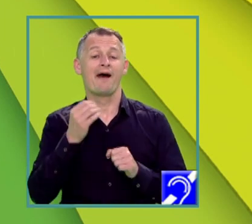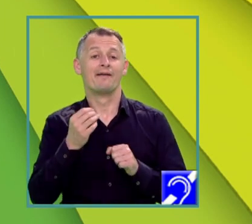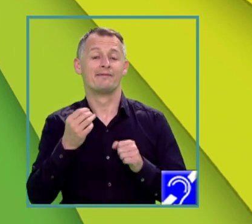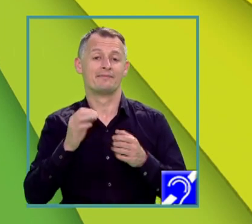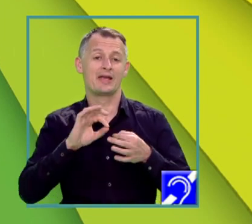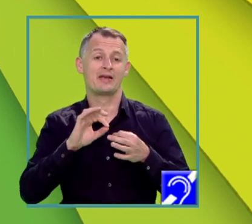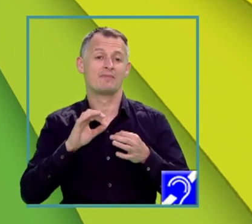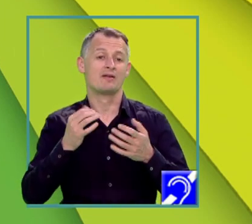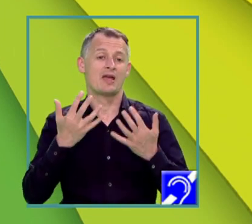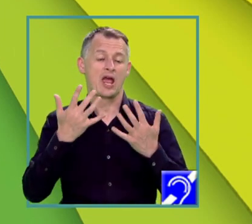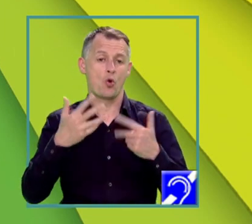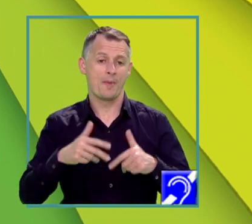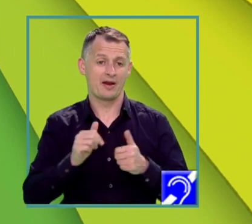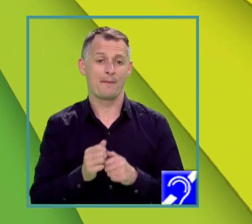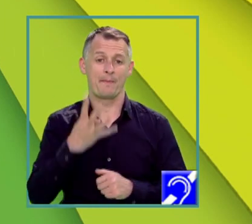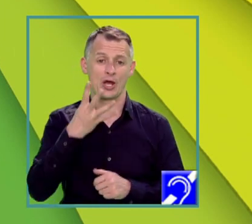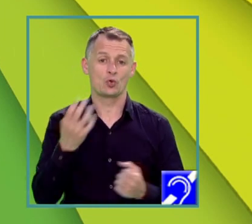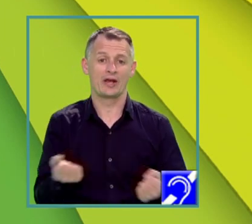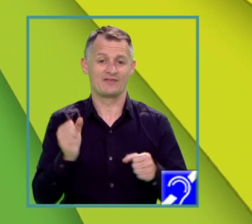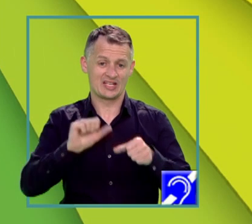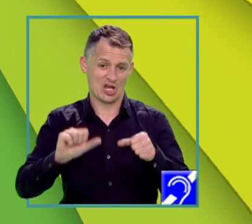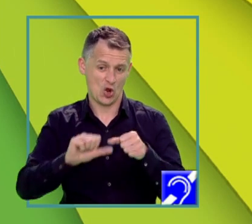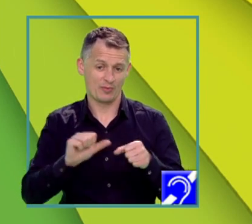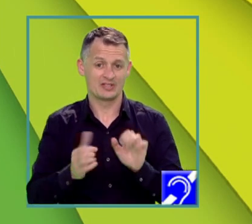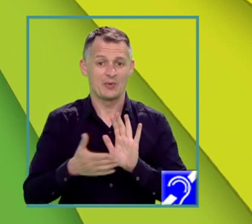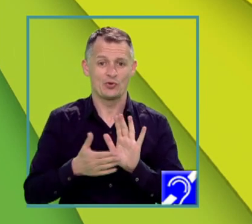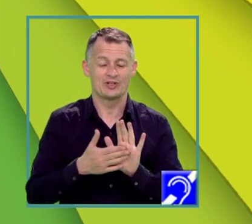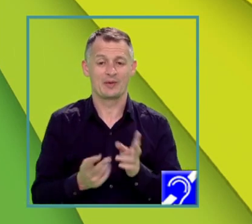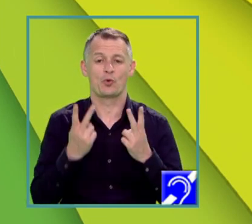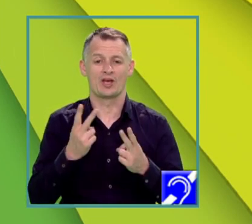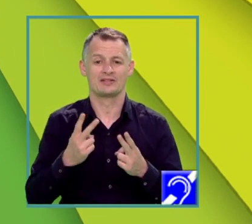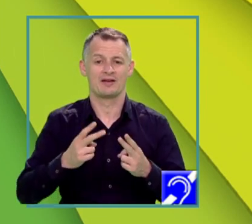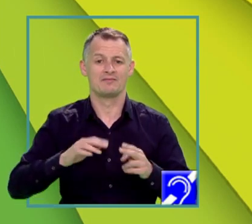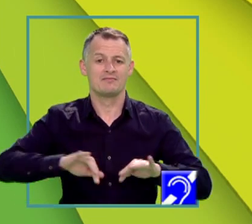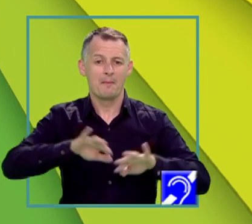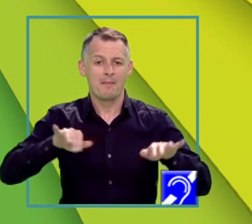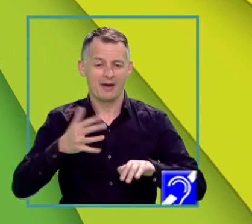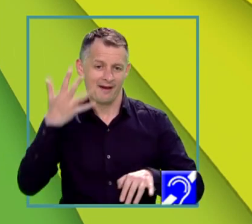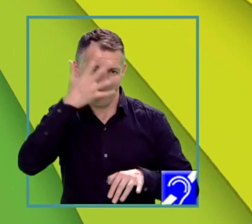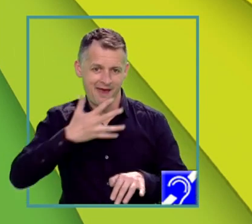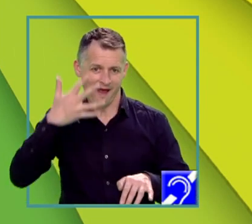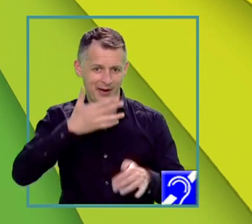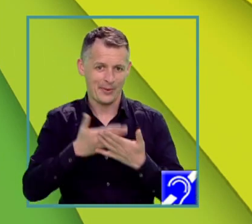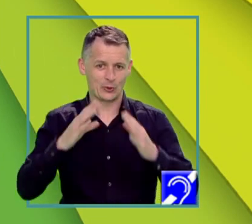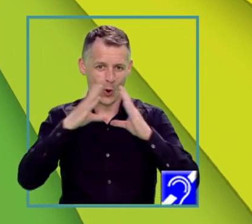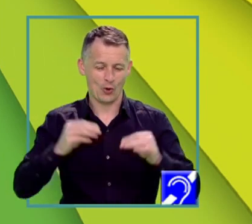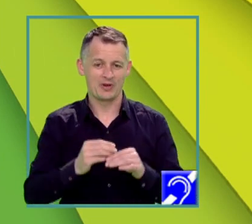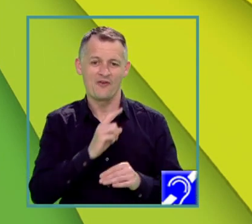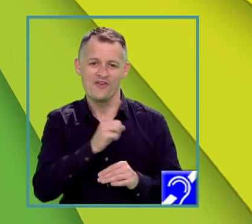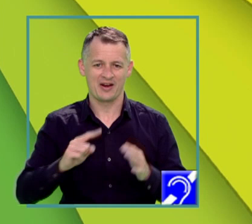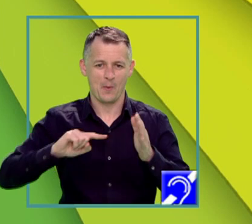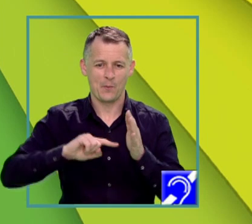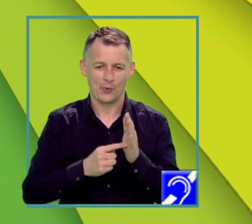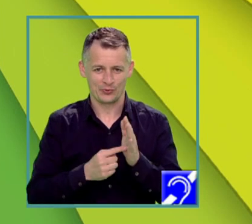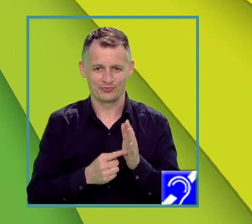activități economice prin care să demonstrați dragii mei importanța Mării Negre pentru România câte un punct pentru fiecare numeral a corect